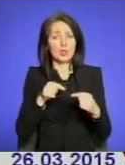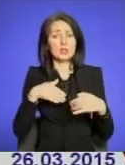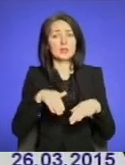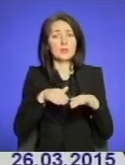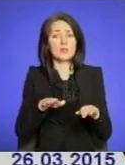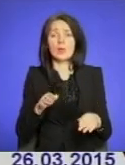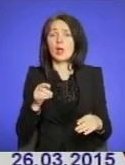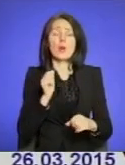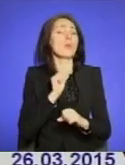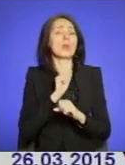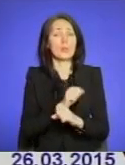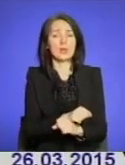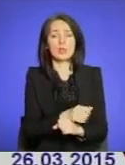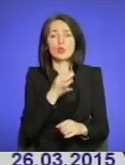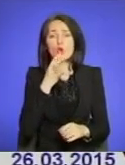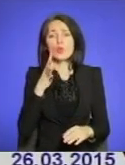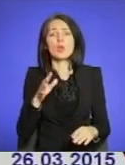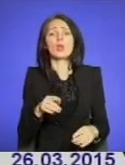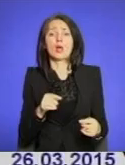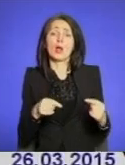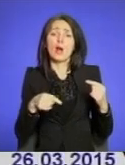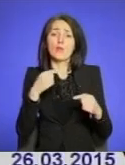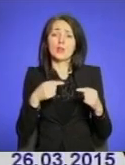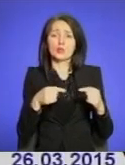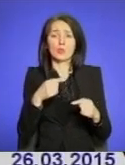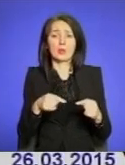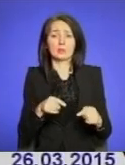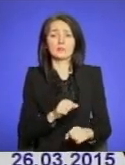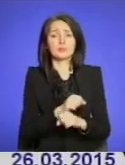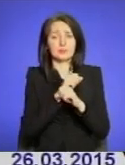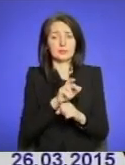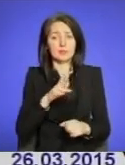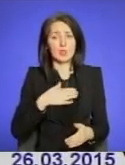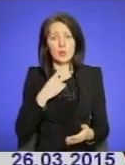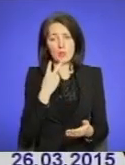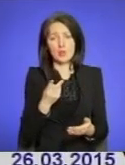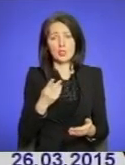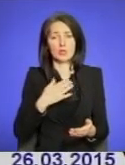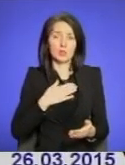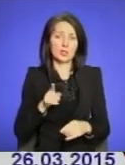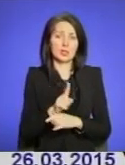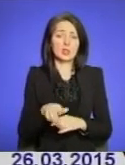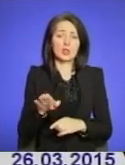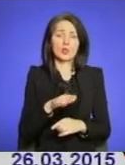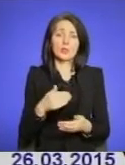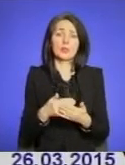Тобто, любі виступи, в тому числі, як ми бачили у нас на Тернопільщині,